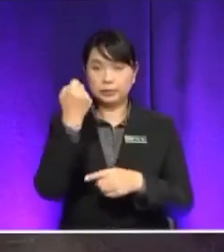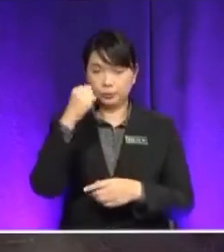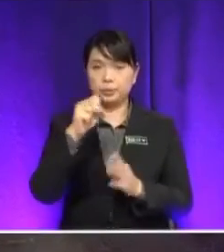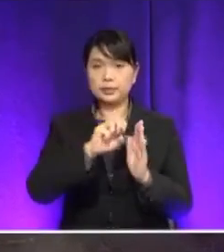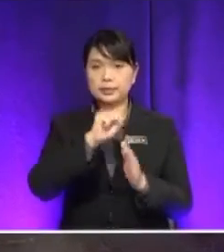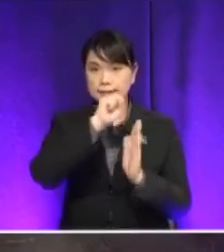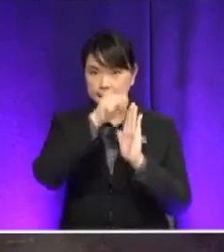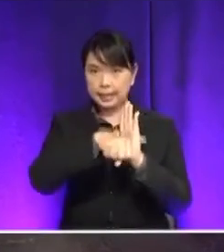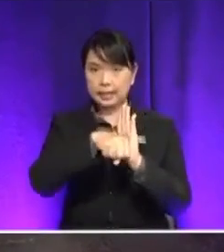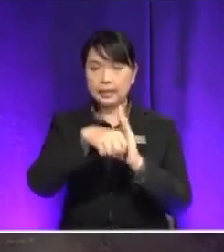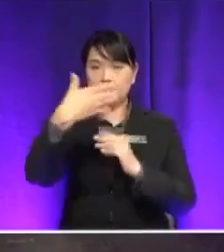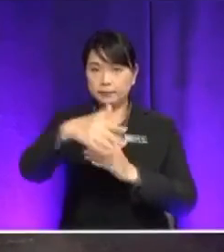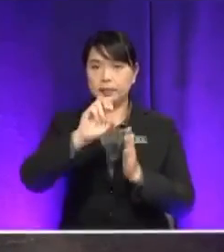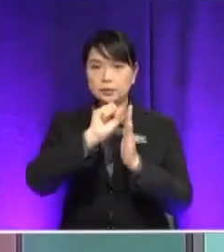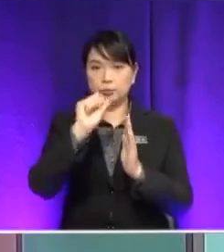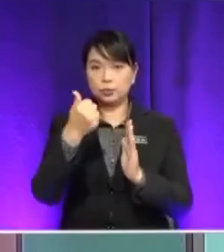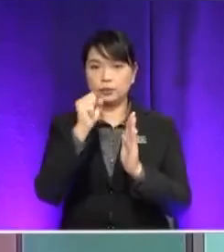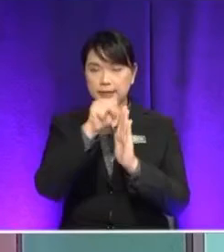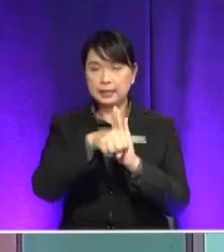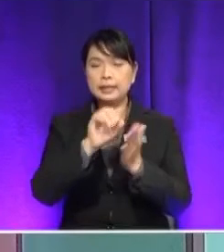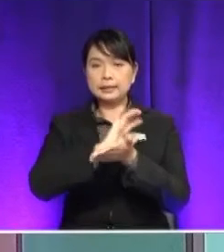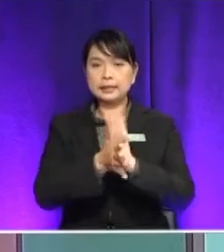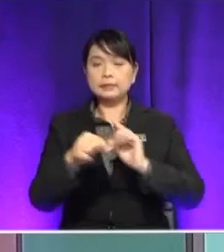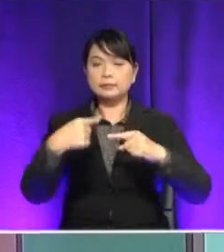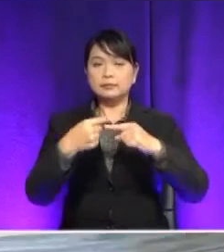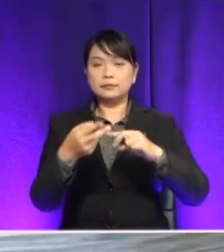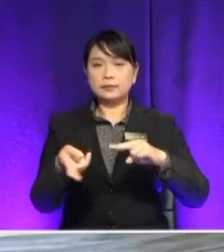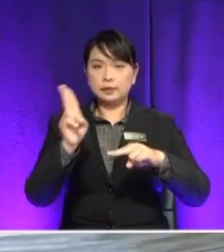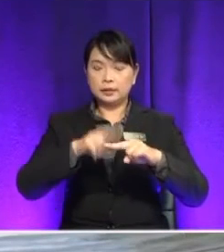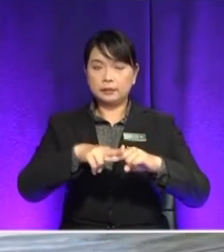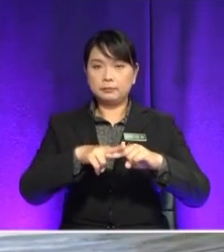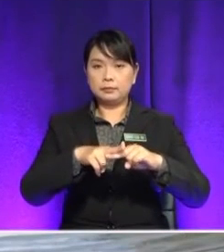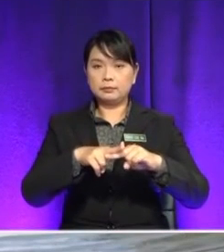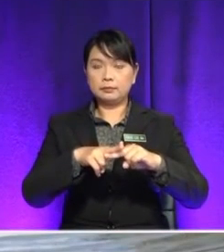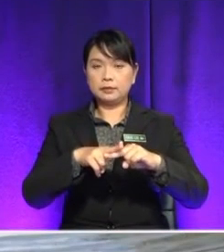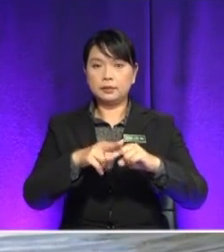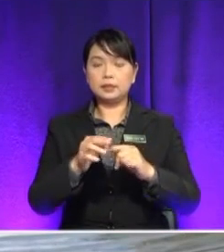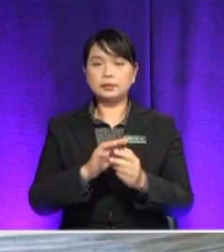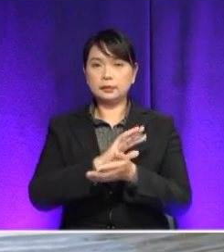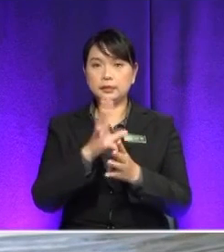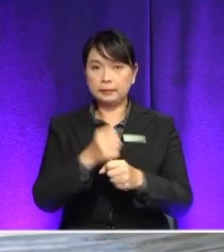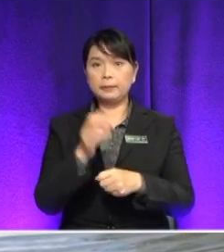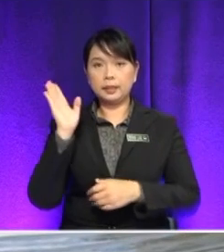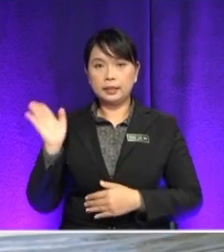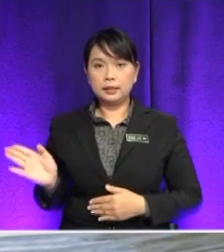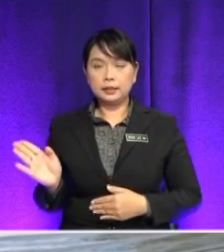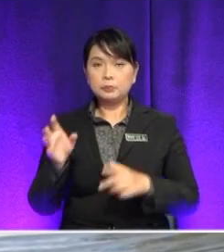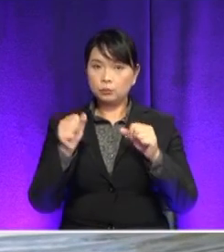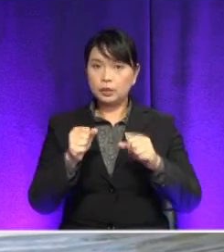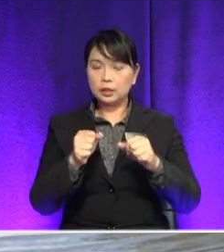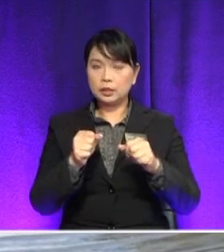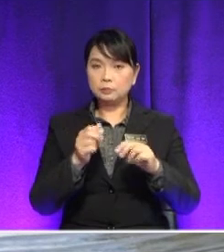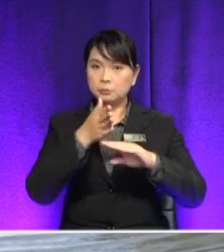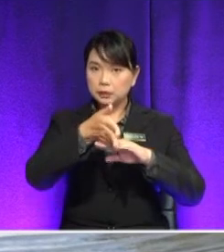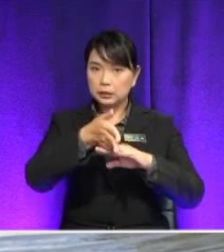Adebayor Oke pilih ditambah 10 make dia 67 point 14 boleh pintas atau tidak